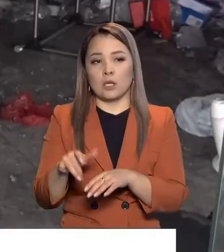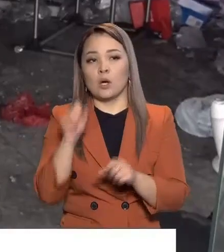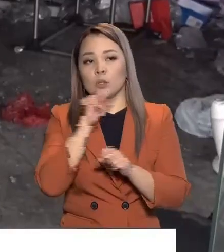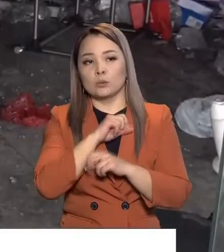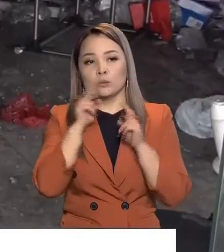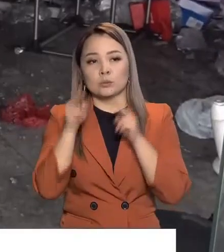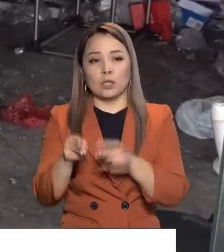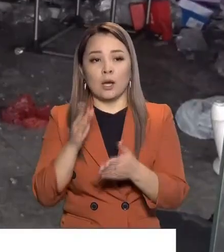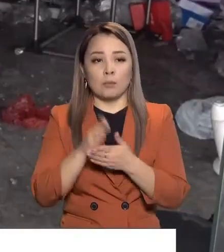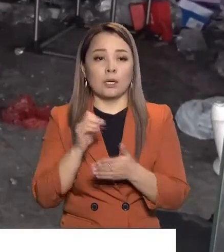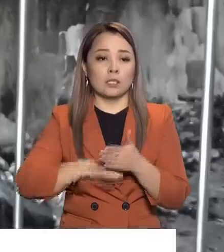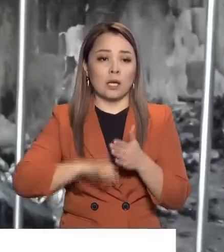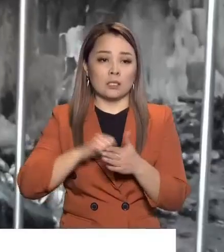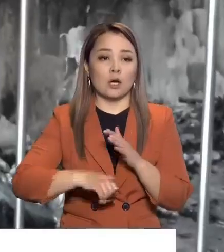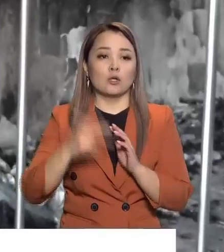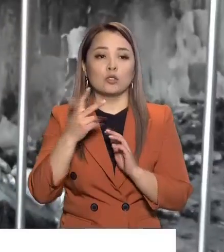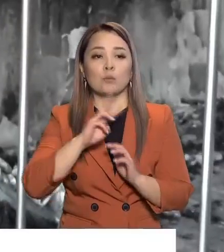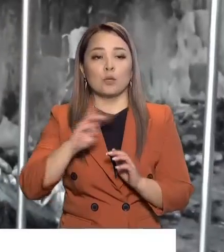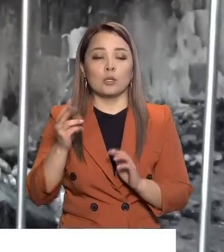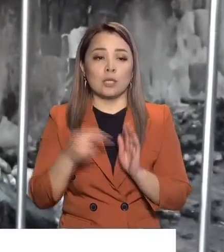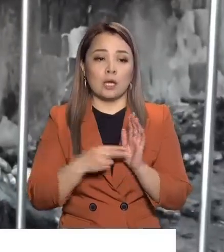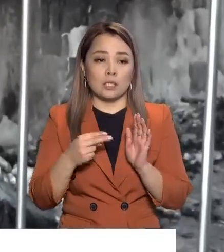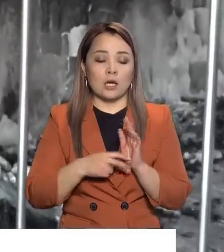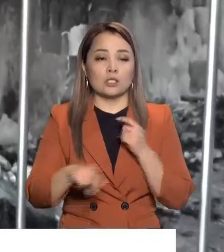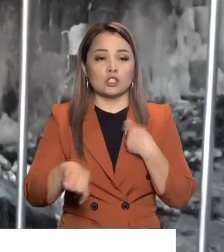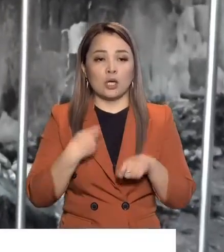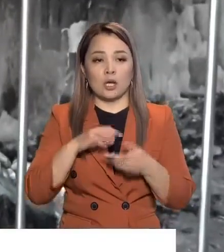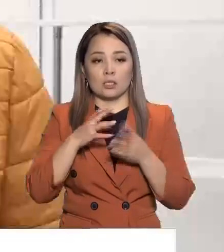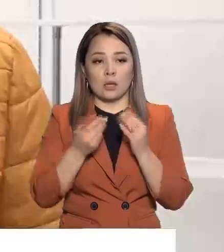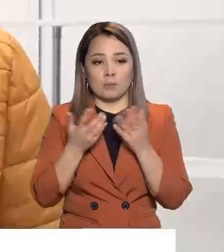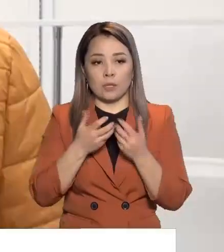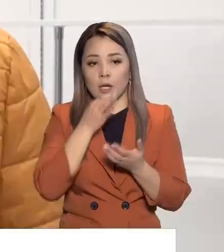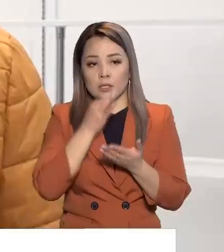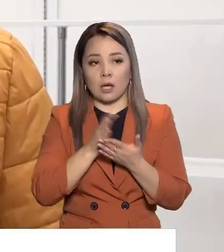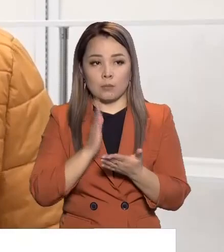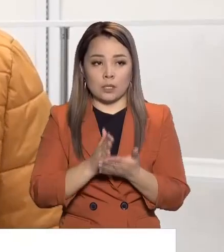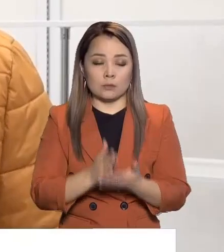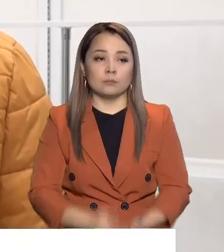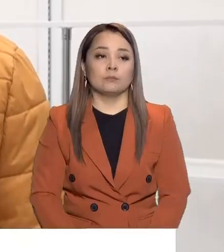кеткен. Соның кесірінен 3 миллион теңгеден аса шығынға батқан.